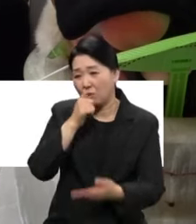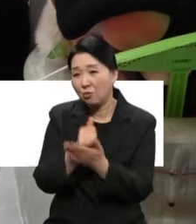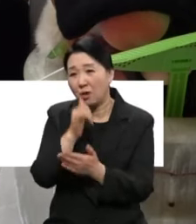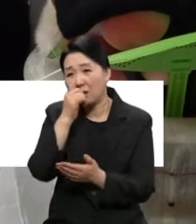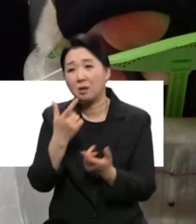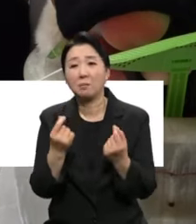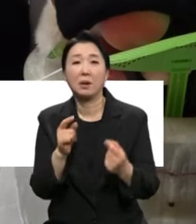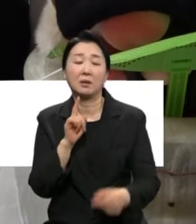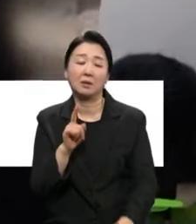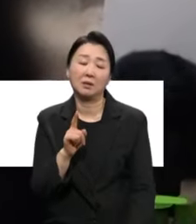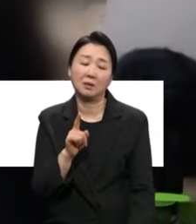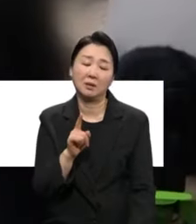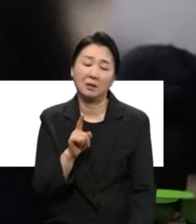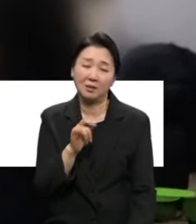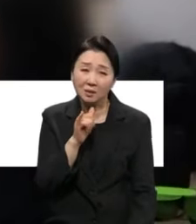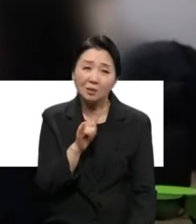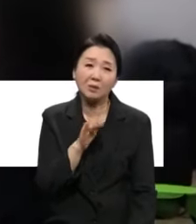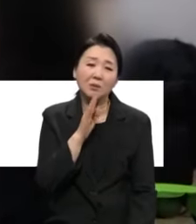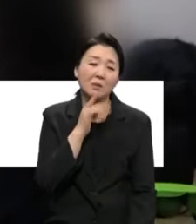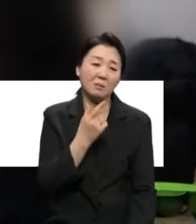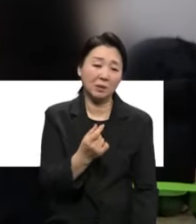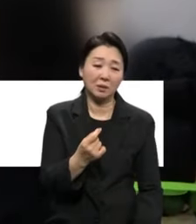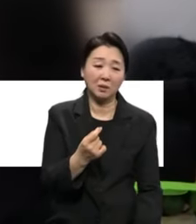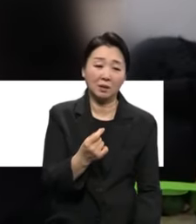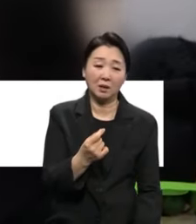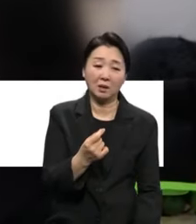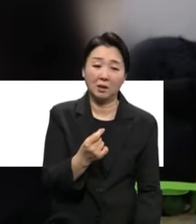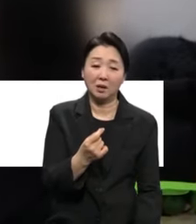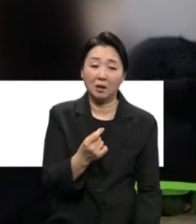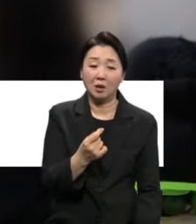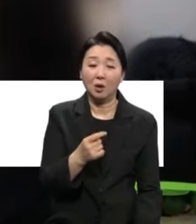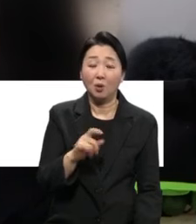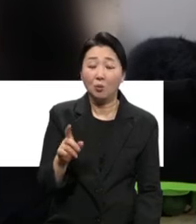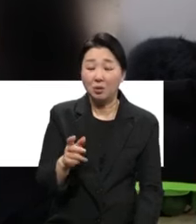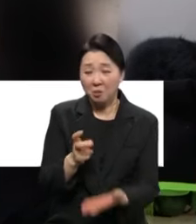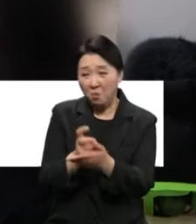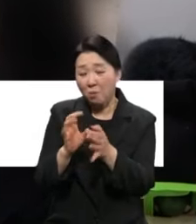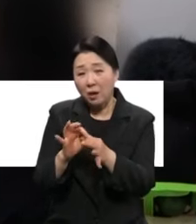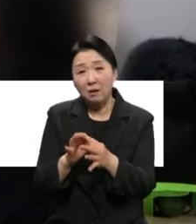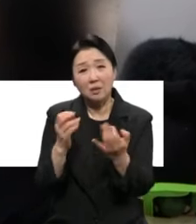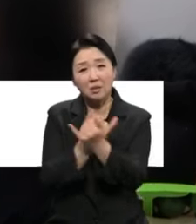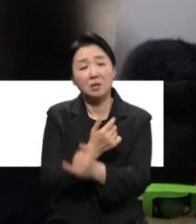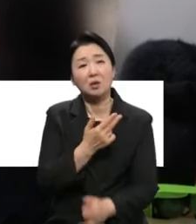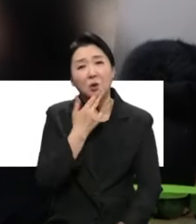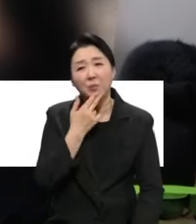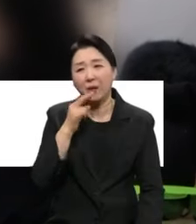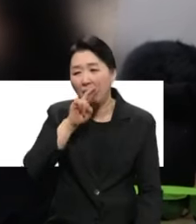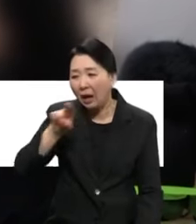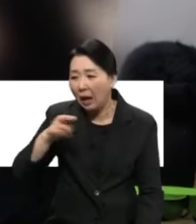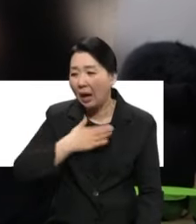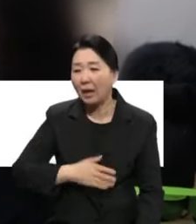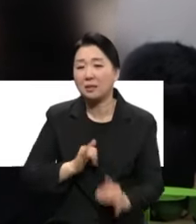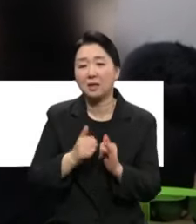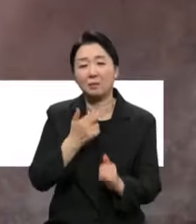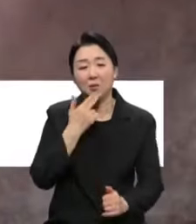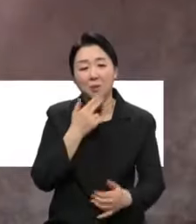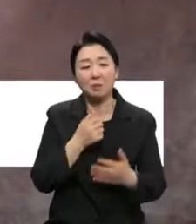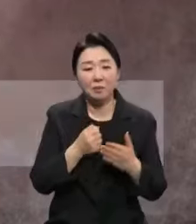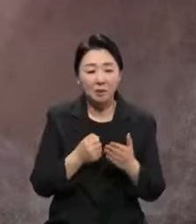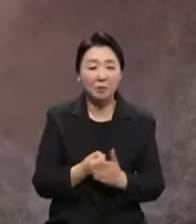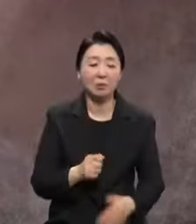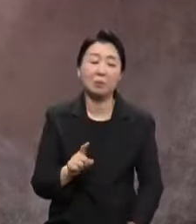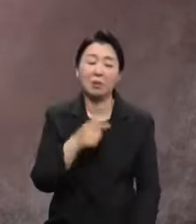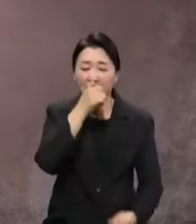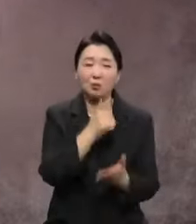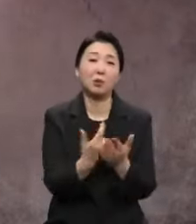요즘 무죄라는 말 있더니 가진 게 없고 우리가 법조계 신인척이 언줄이 없는 게 이 진짜 뭔가 무시한 사람들 죄다 이거는.